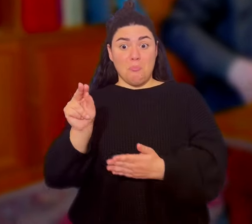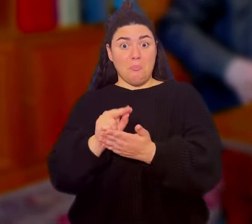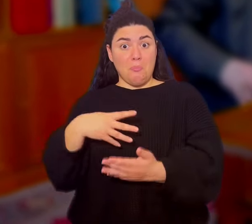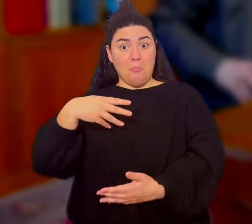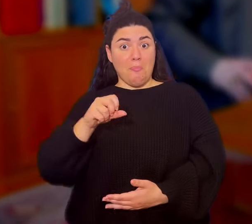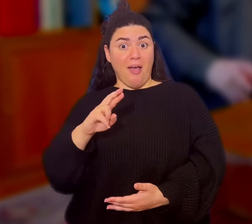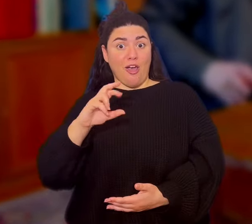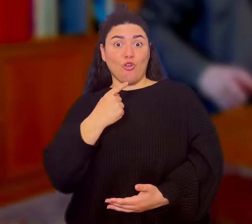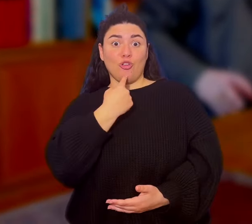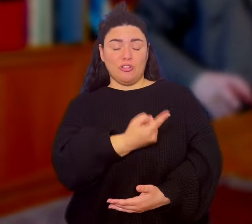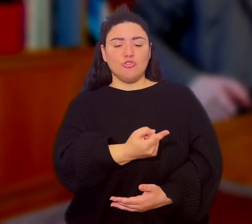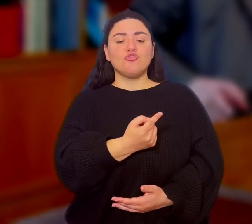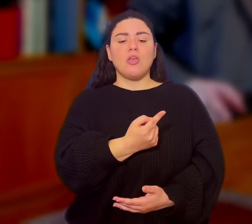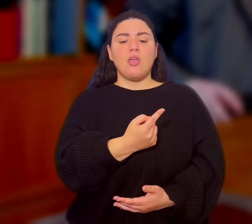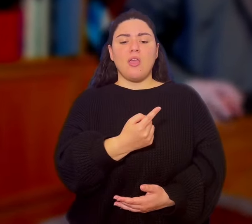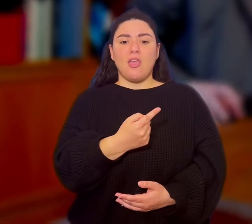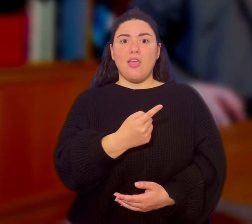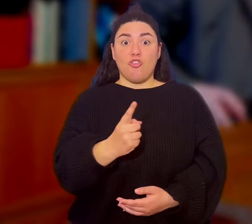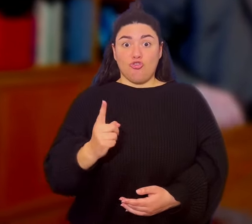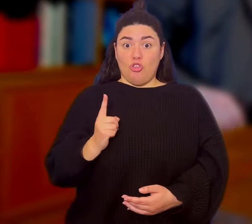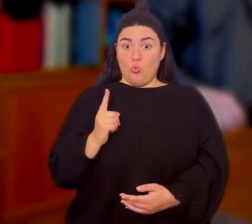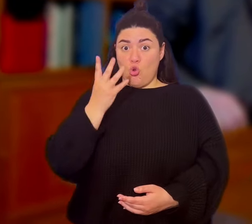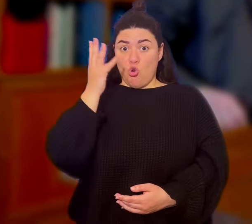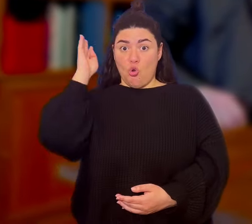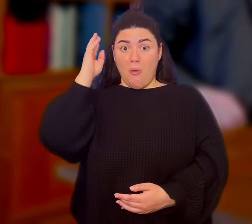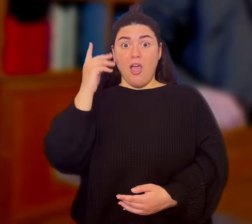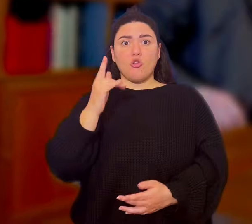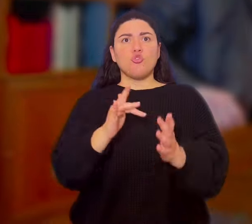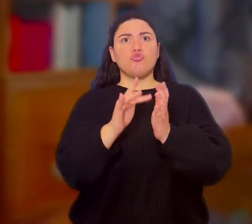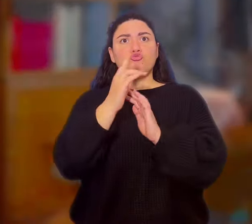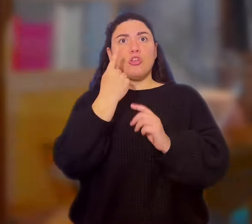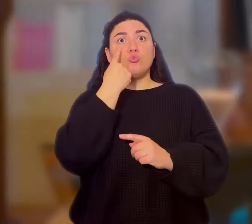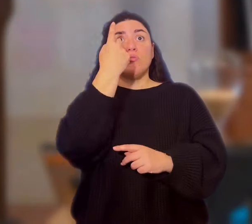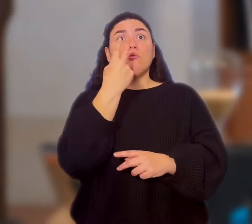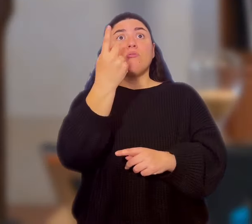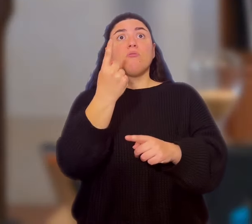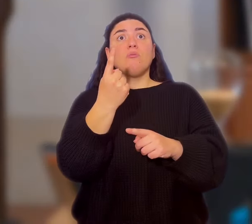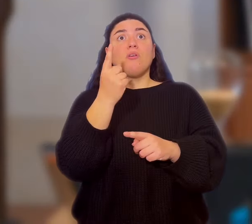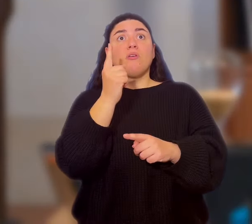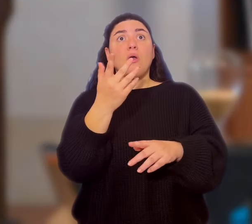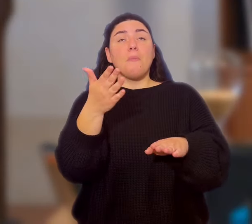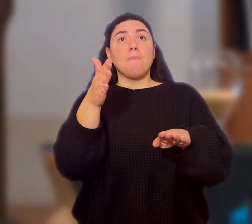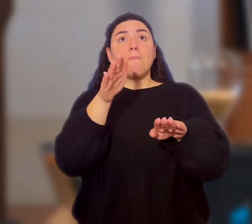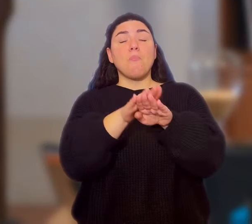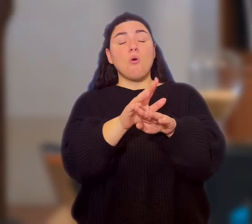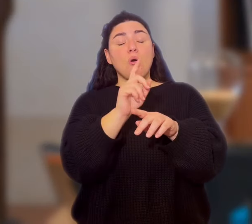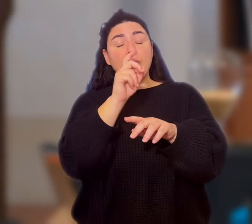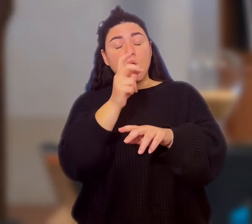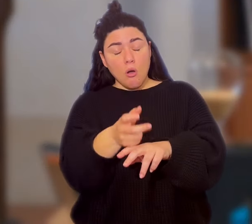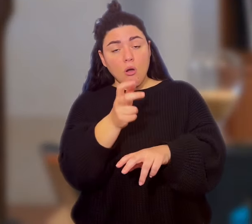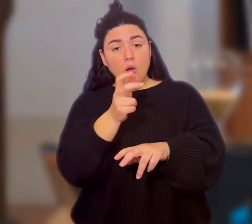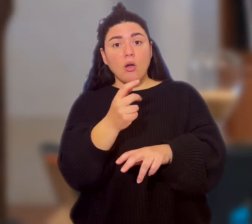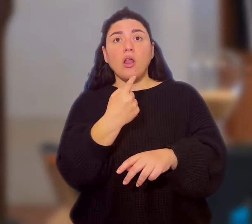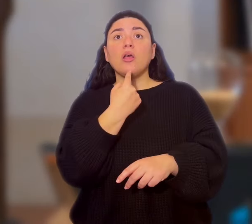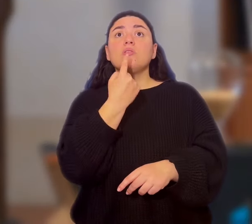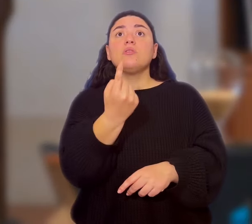che il Centurione Romano vedendo Gesù morire così proclama questi Veramente era